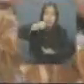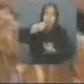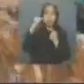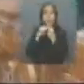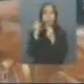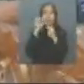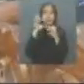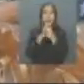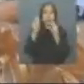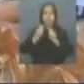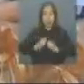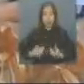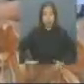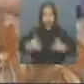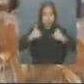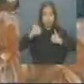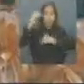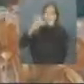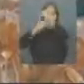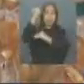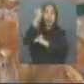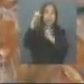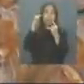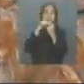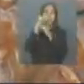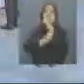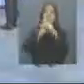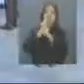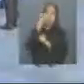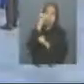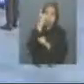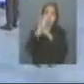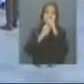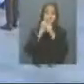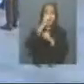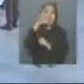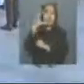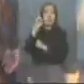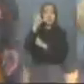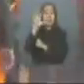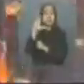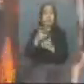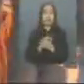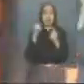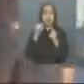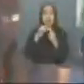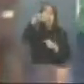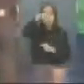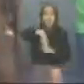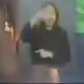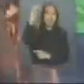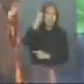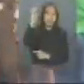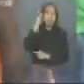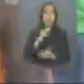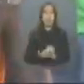คลให้กับชีวิตในงานเทศกาลปีใหม่กรุงเทพมหานครพุทธศักราช2555ณบริเวณท้องสนามหลวงโดยมี